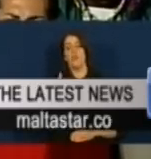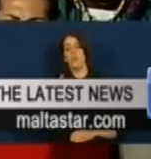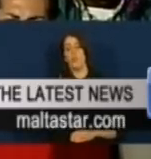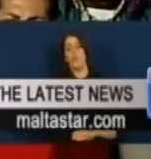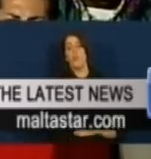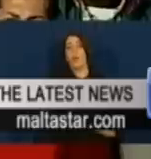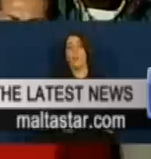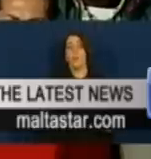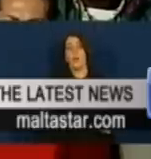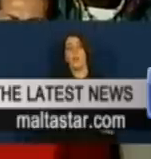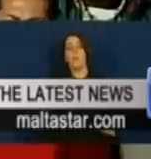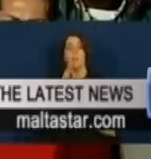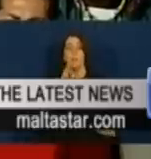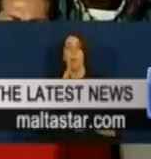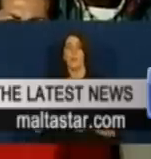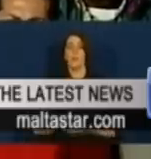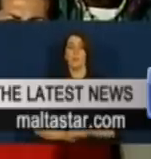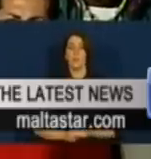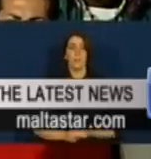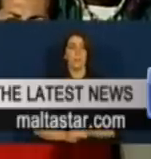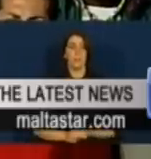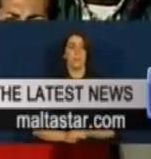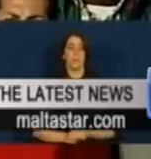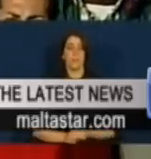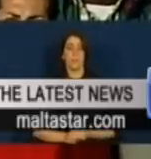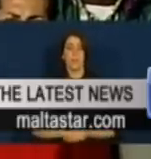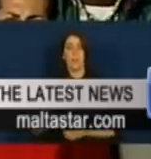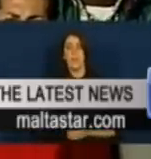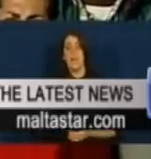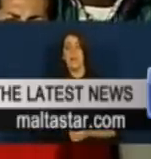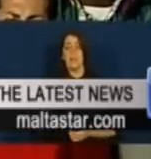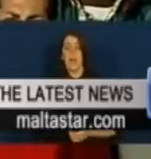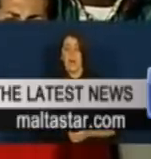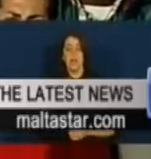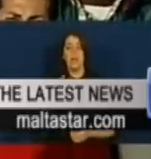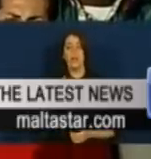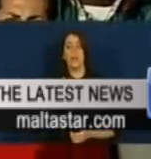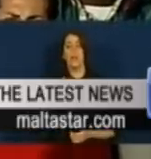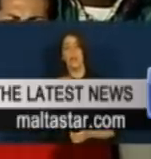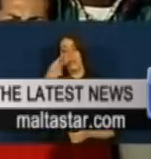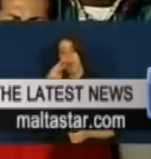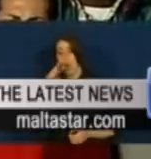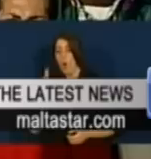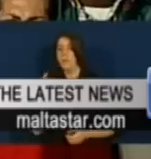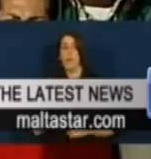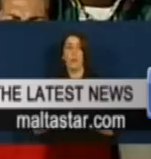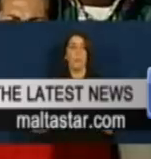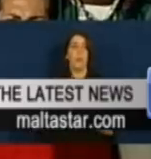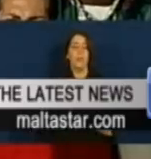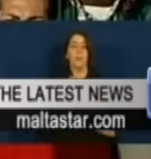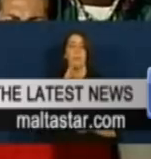għaliex li tkun favur in-negozju ifisser li tkun favur ix-xogħol. U li tkun favur